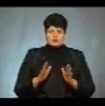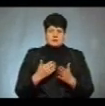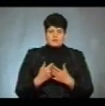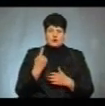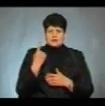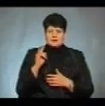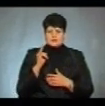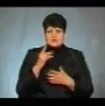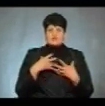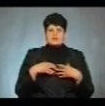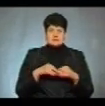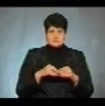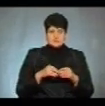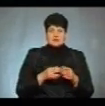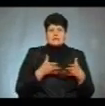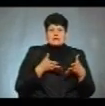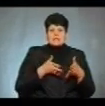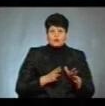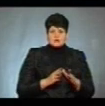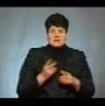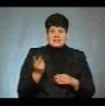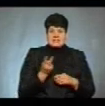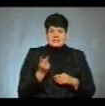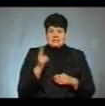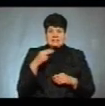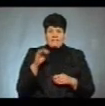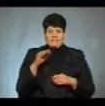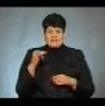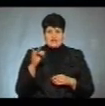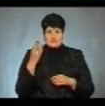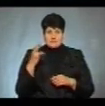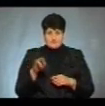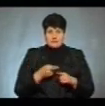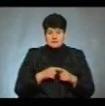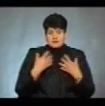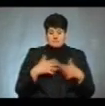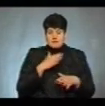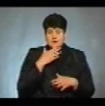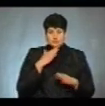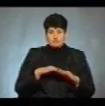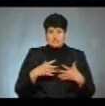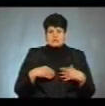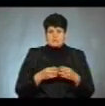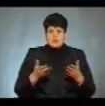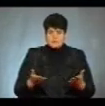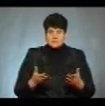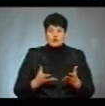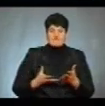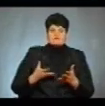одна дитина в сім'ї і народжується двійня в сім'ї, і це вже стає багатодітна сім'я, то